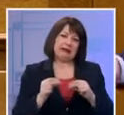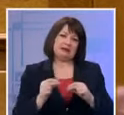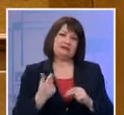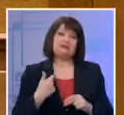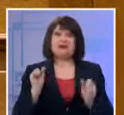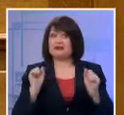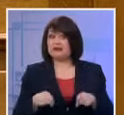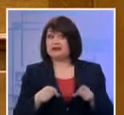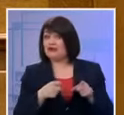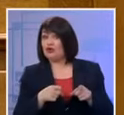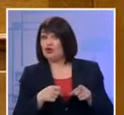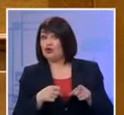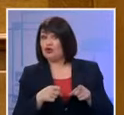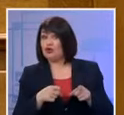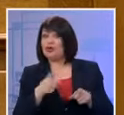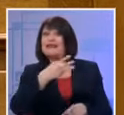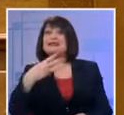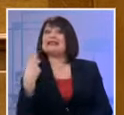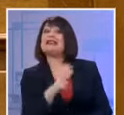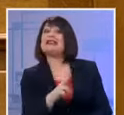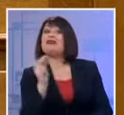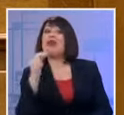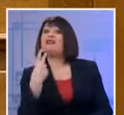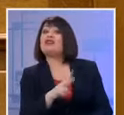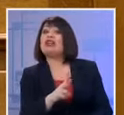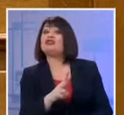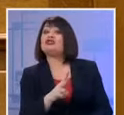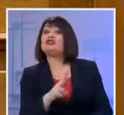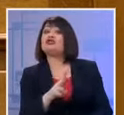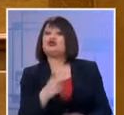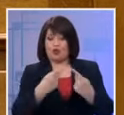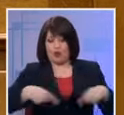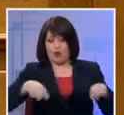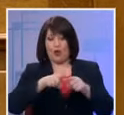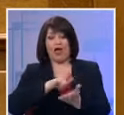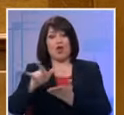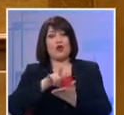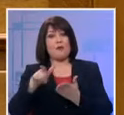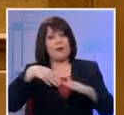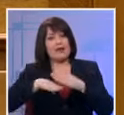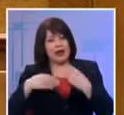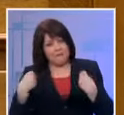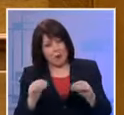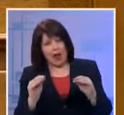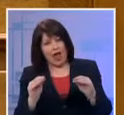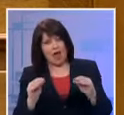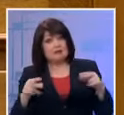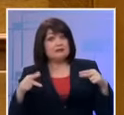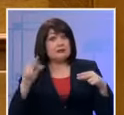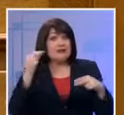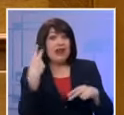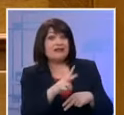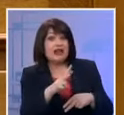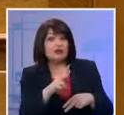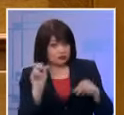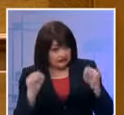συμφωνούν οι συνιστώσεις σας για αυτό που διαβάσαμε για την αποκρατικοποίηση του ΟΛΚ και των αεροδρομίων? Και να σας πω και κάτι άλλο,